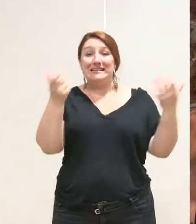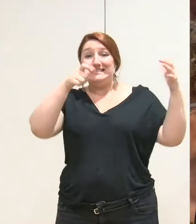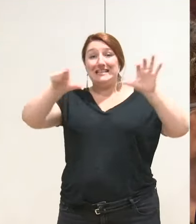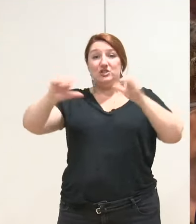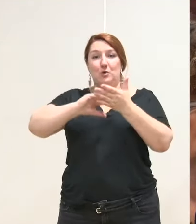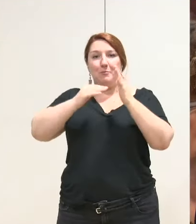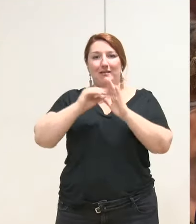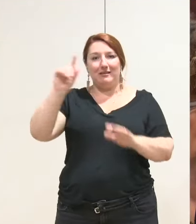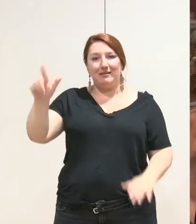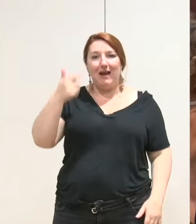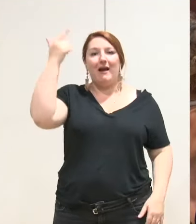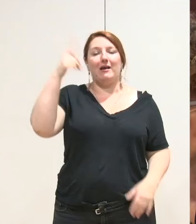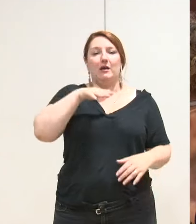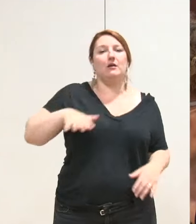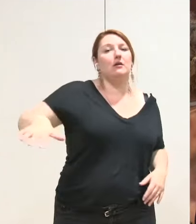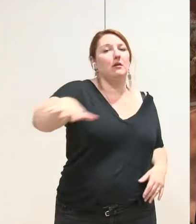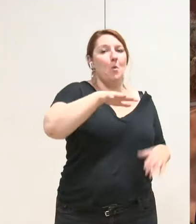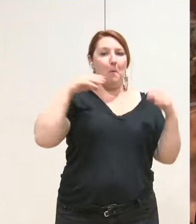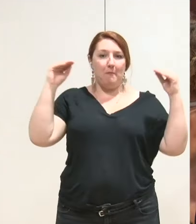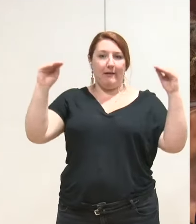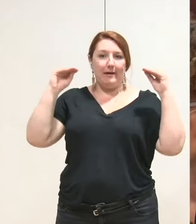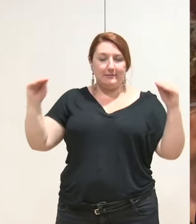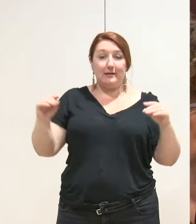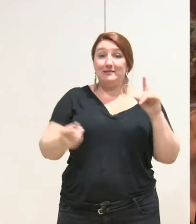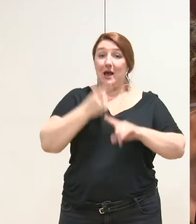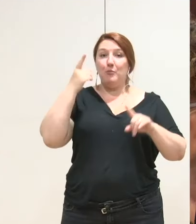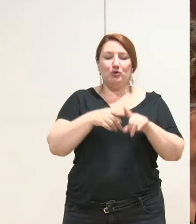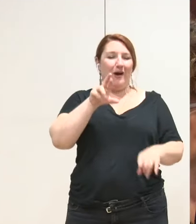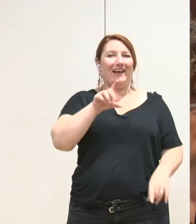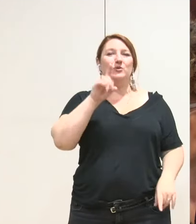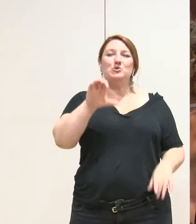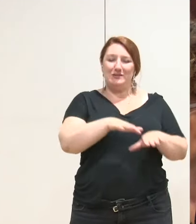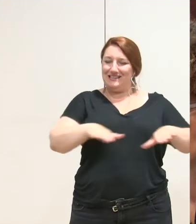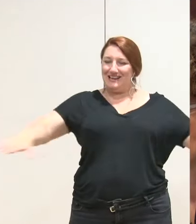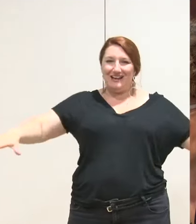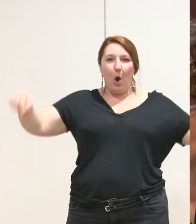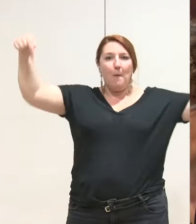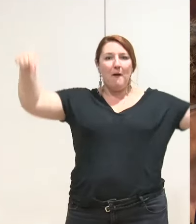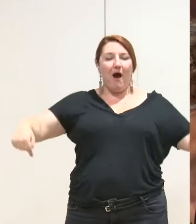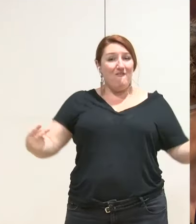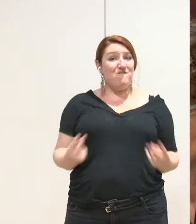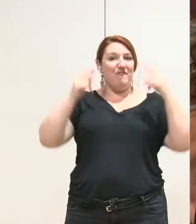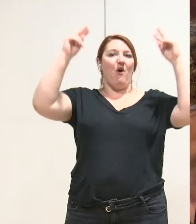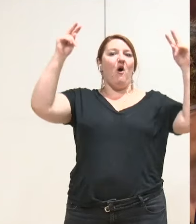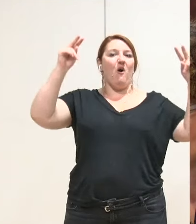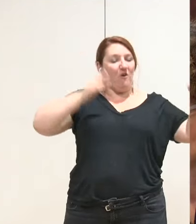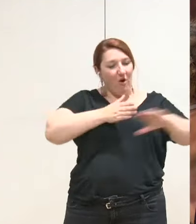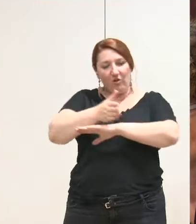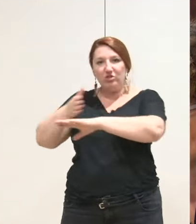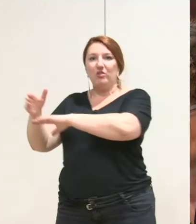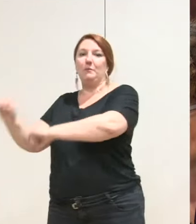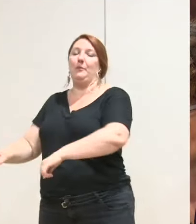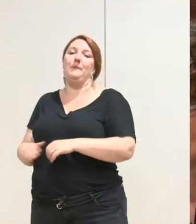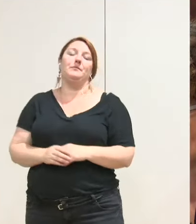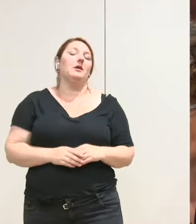commerciale de service l'idée c'est d'animer les rez-de-chaussée dans cette opération d'avoir une vie sur l'opération et je rappelle que nous